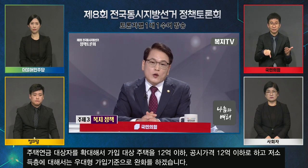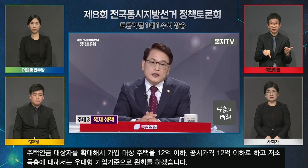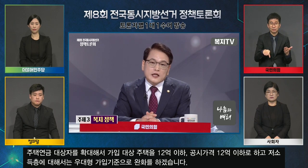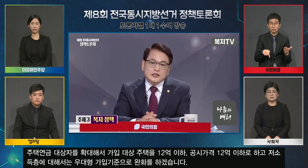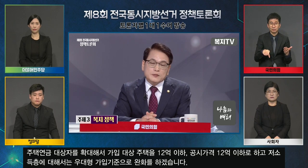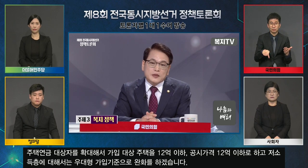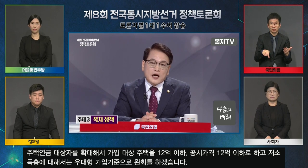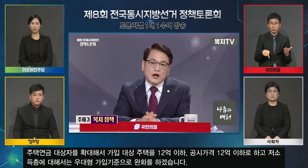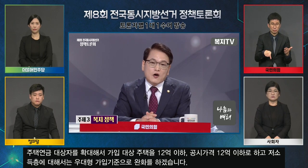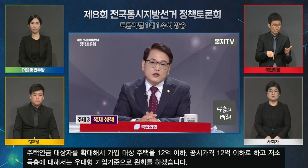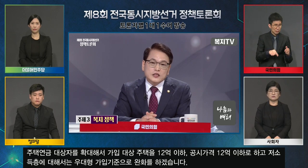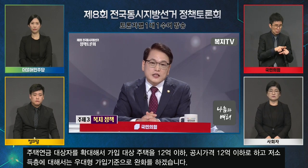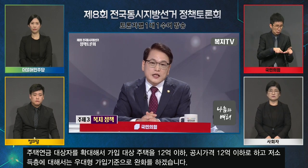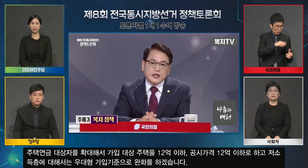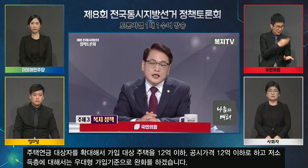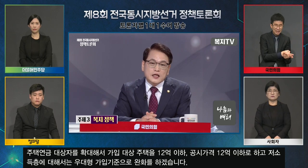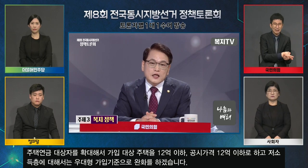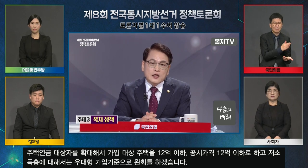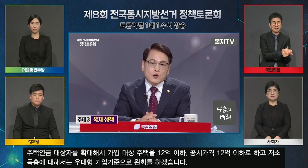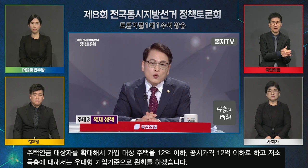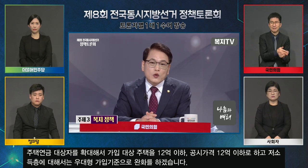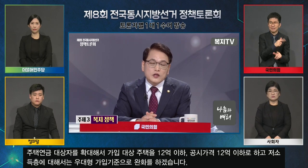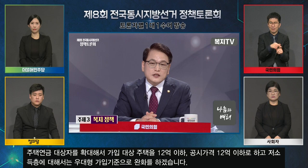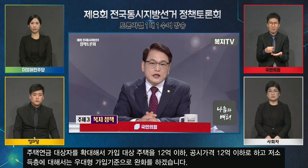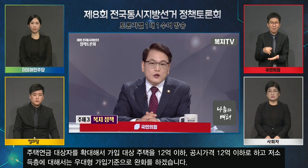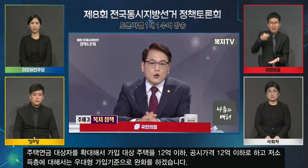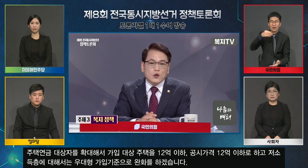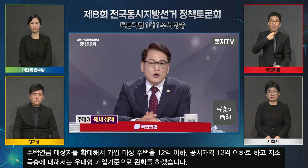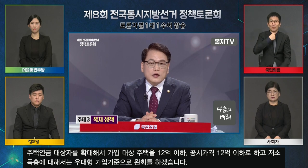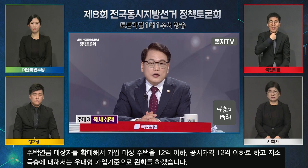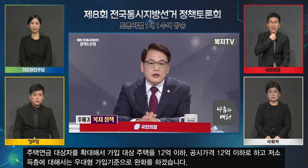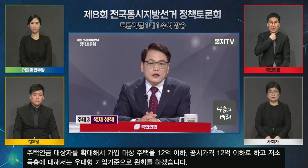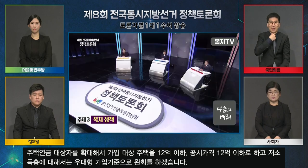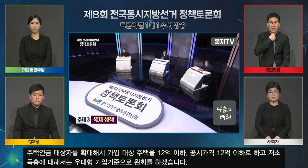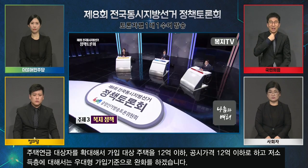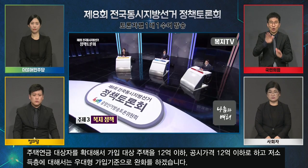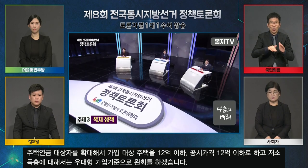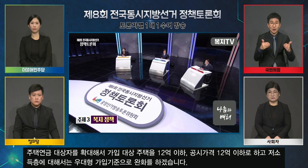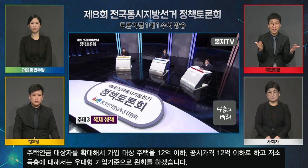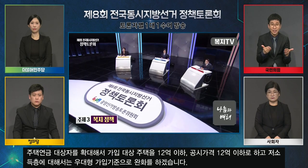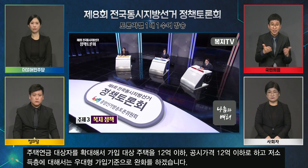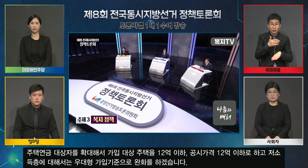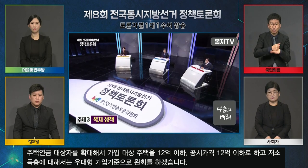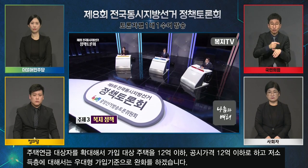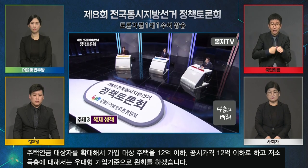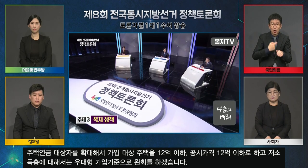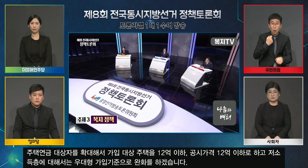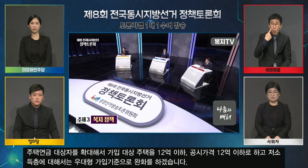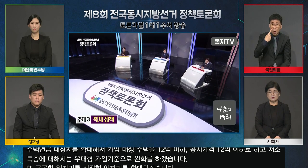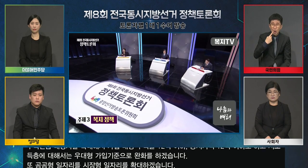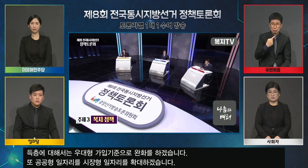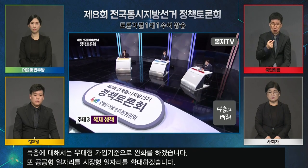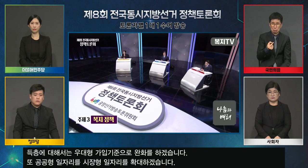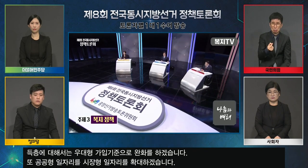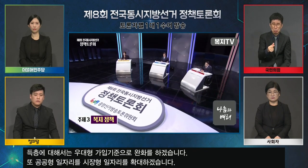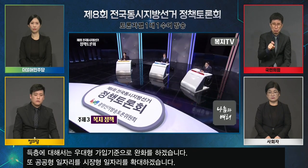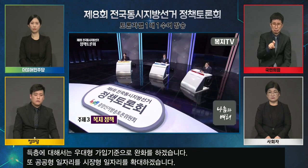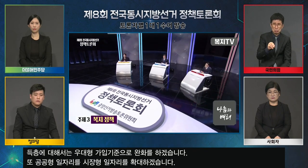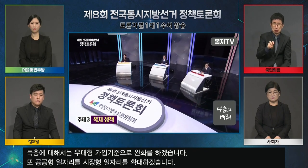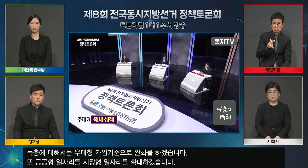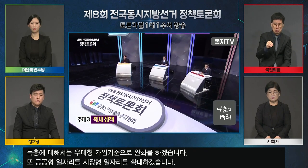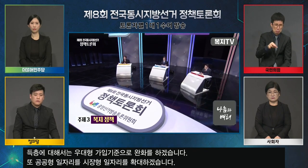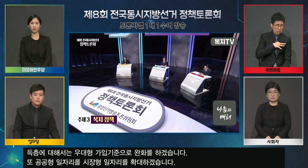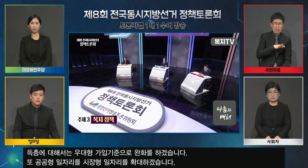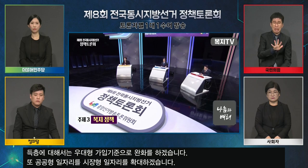일자리로 확대하겠습니다. 어르신들이 공공형 일자리로 한 달에 몇 푼 용돈 받는 것이 아니라 정말